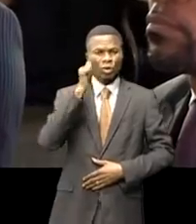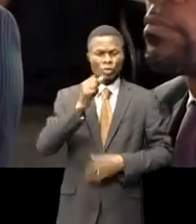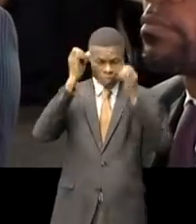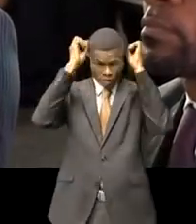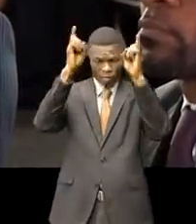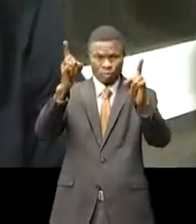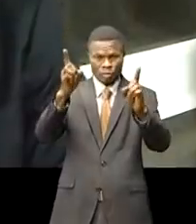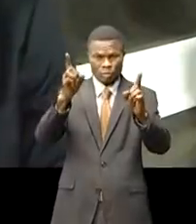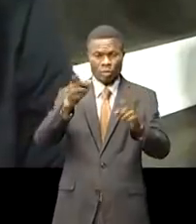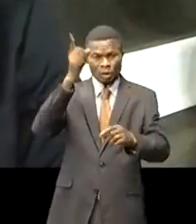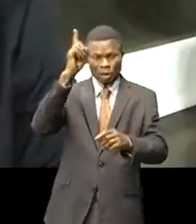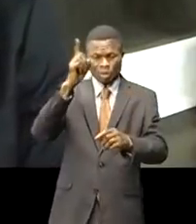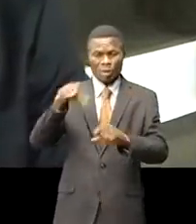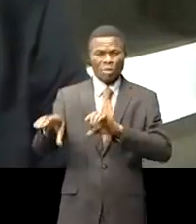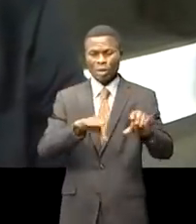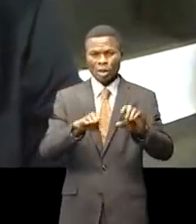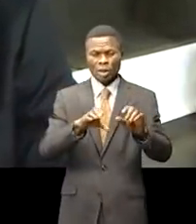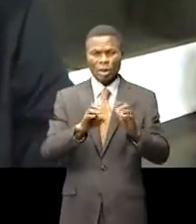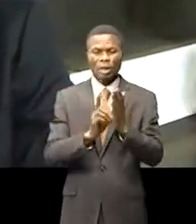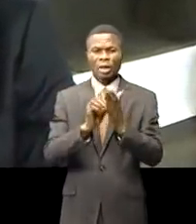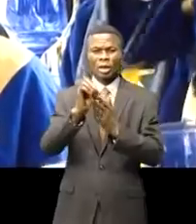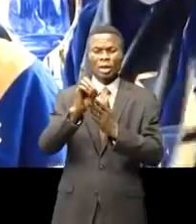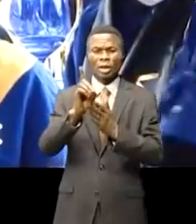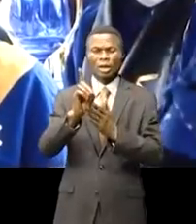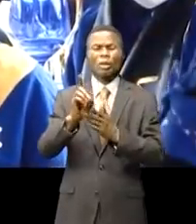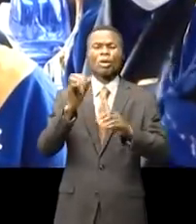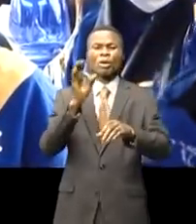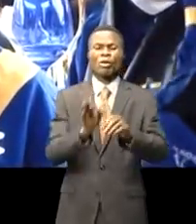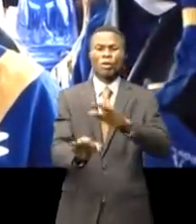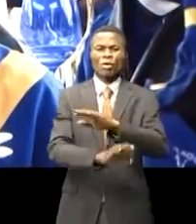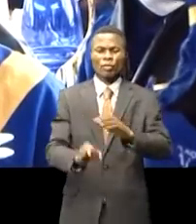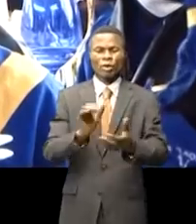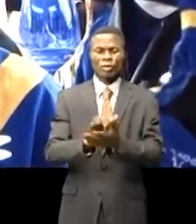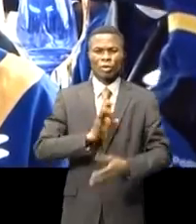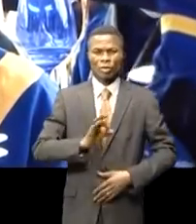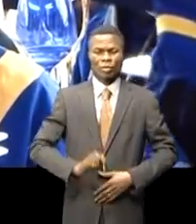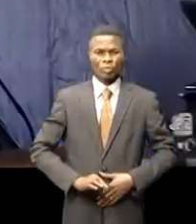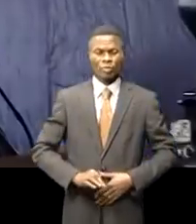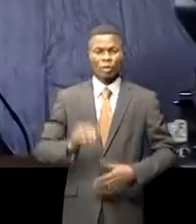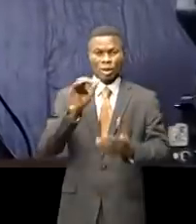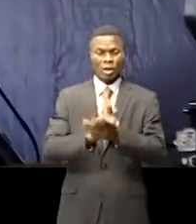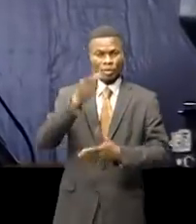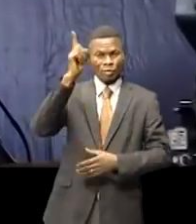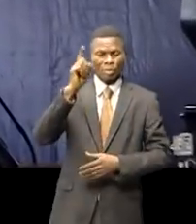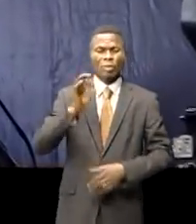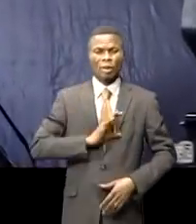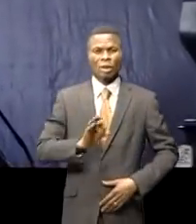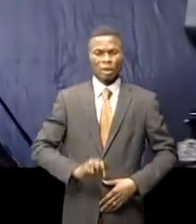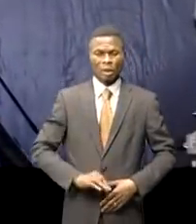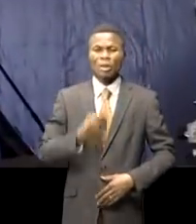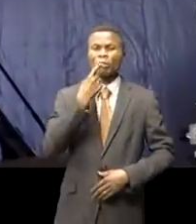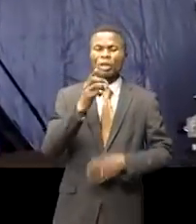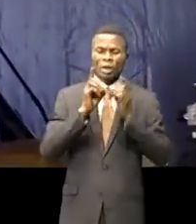l'un des principaux axes de l'action de la fondation des médias karoutchi gedi la distinguer première dame a eu des mots justes pour